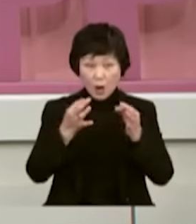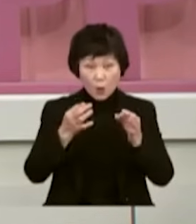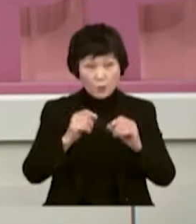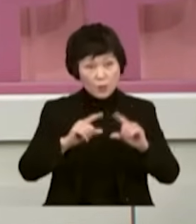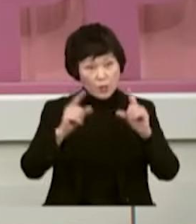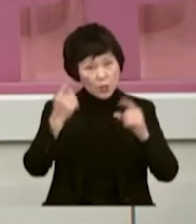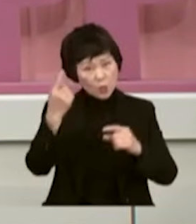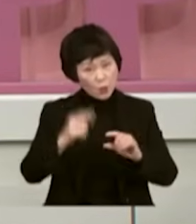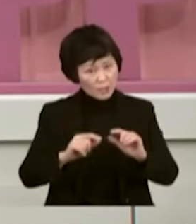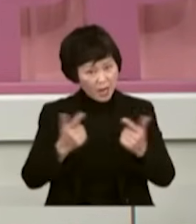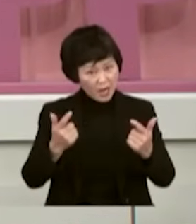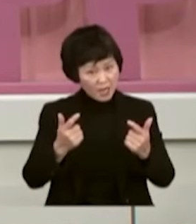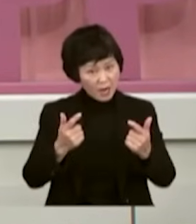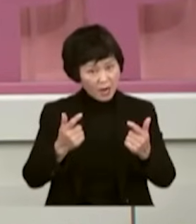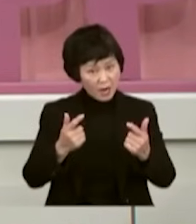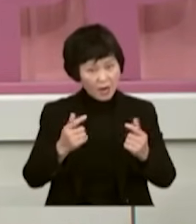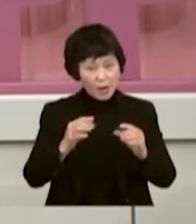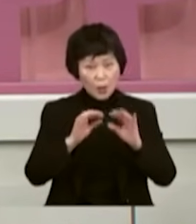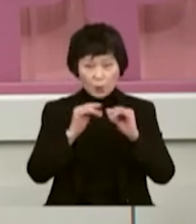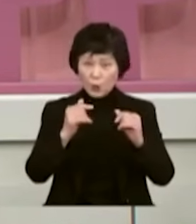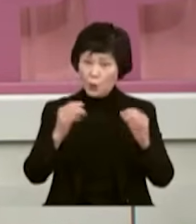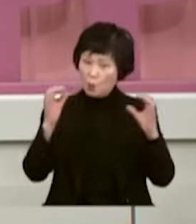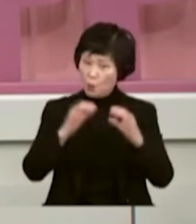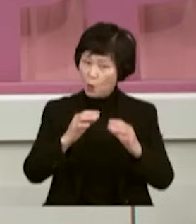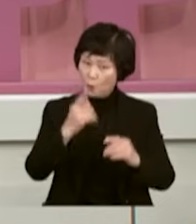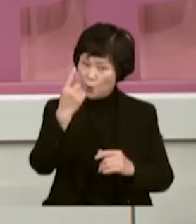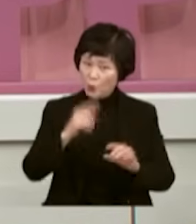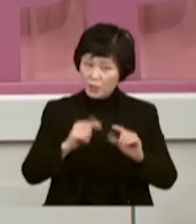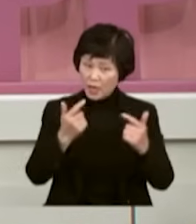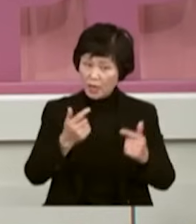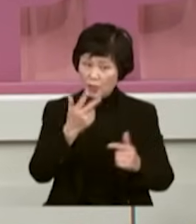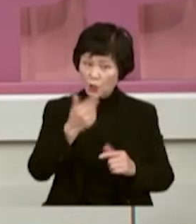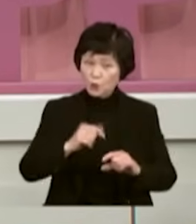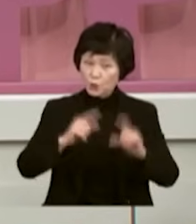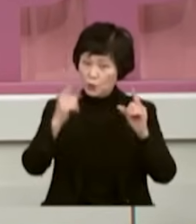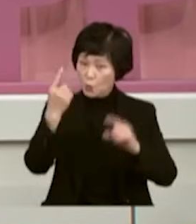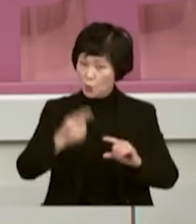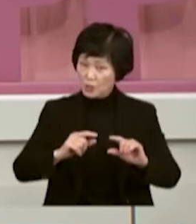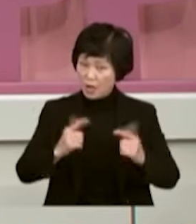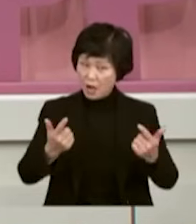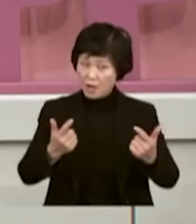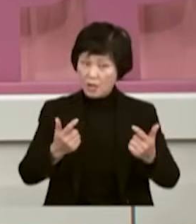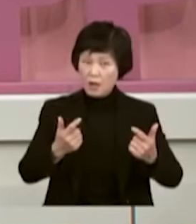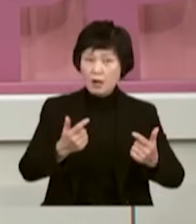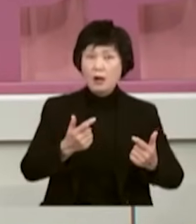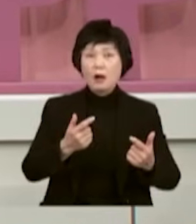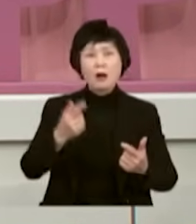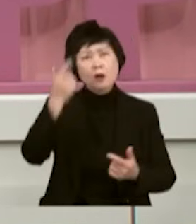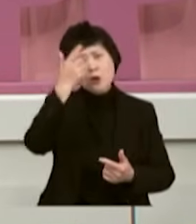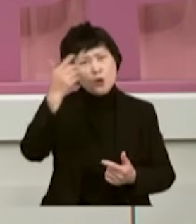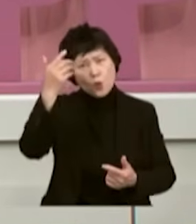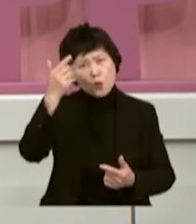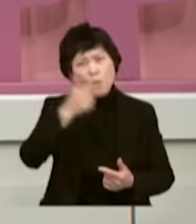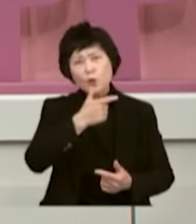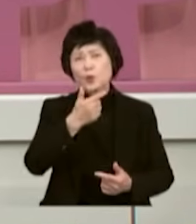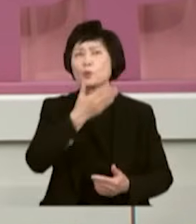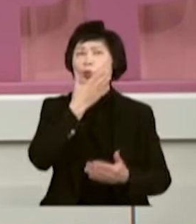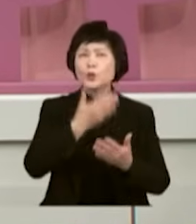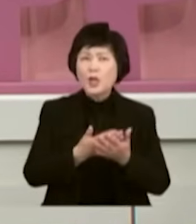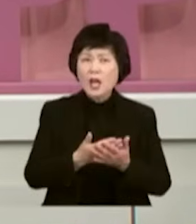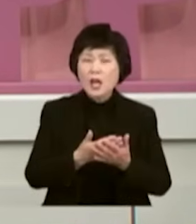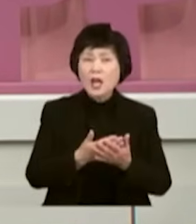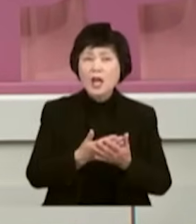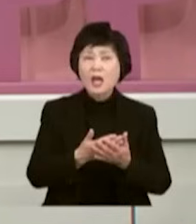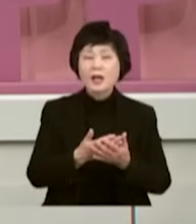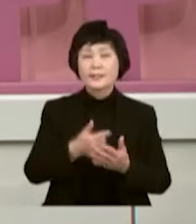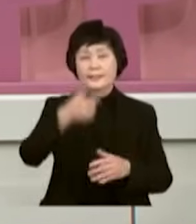금요철에 안 나오고 토요일 날 모임 안 나오고 주일 낮 저녁 안 나왔거든요. 네. 근데 너무 소중할 때잖아요. 그 영혼이 너무 귀하기 때문에 네.